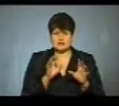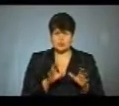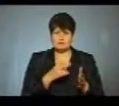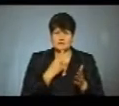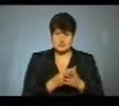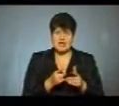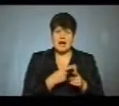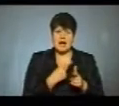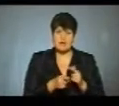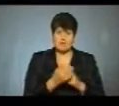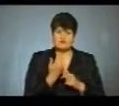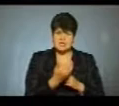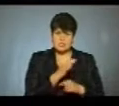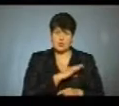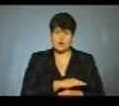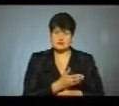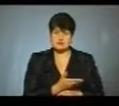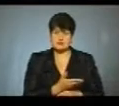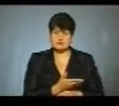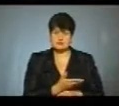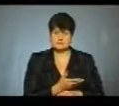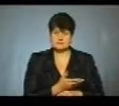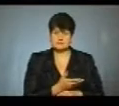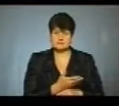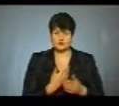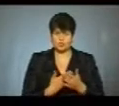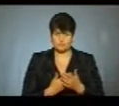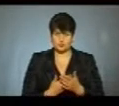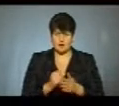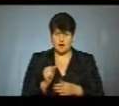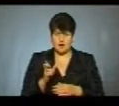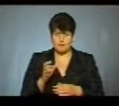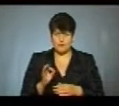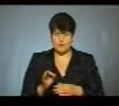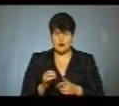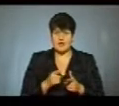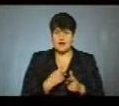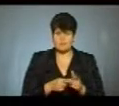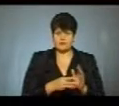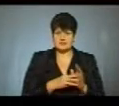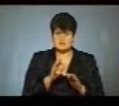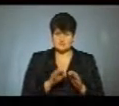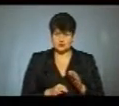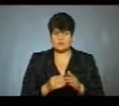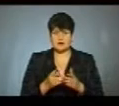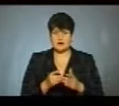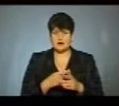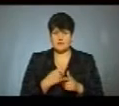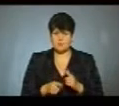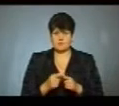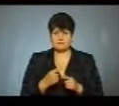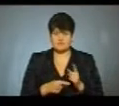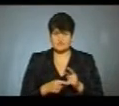передбачає або в її користь? Тобто або йдеться... Або 8%, або 0,5%,